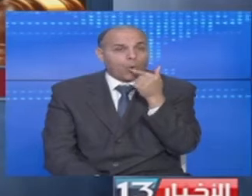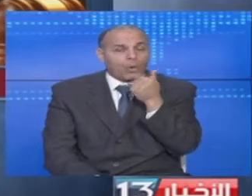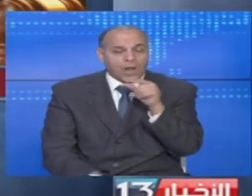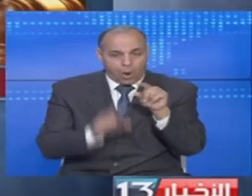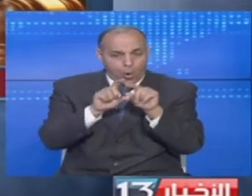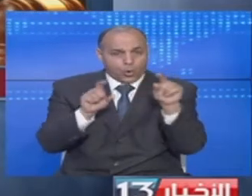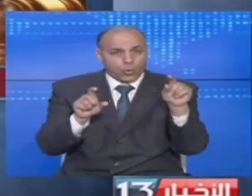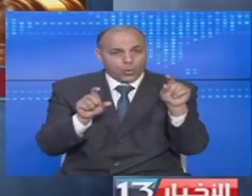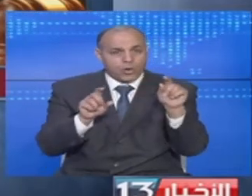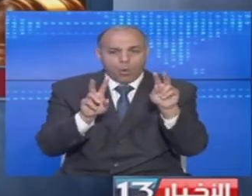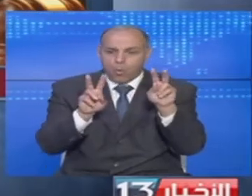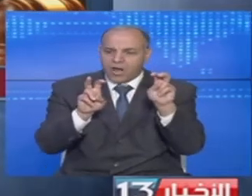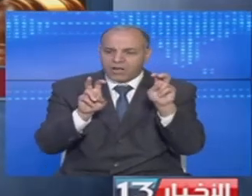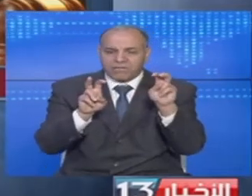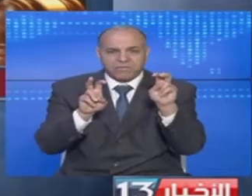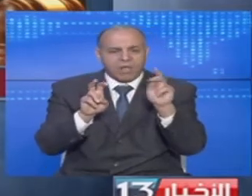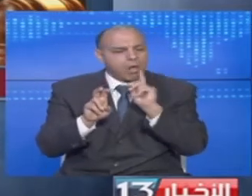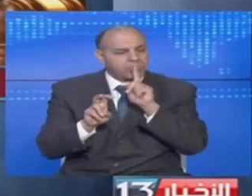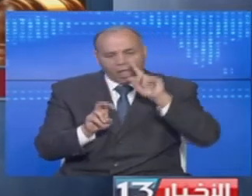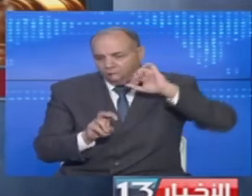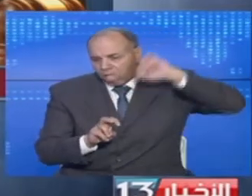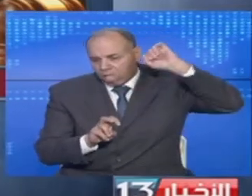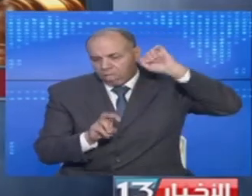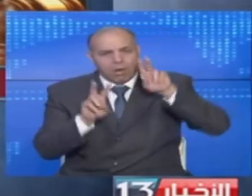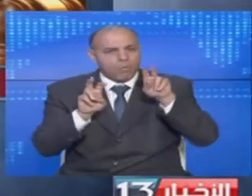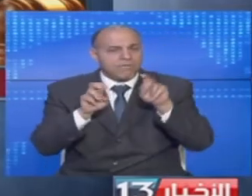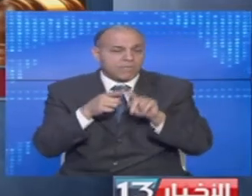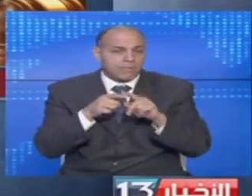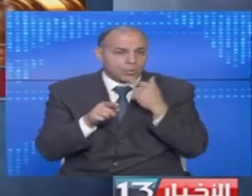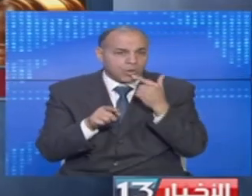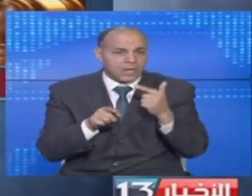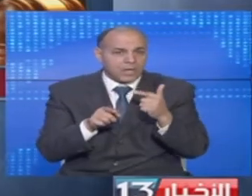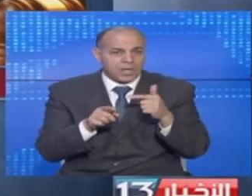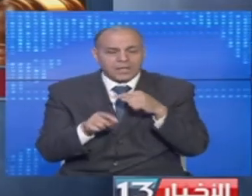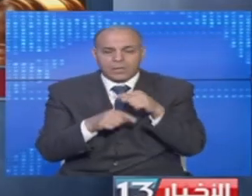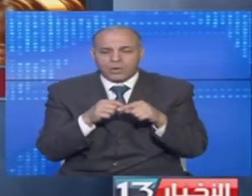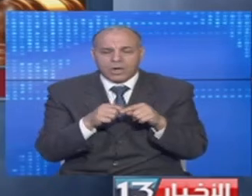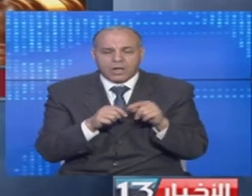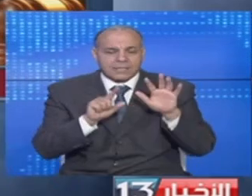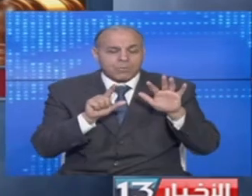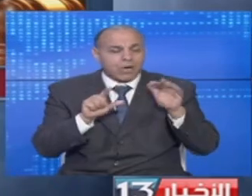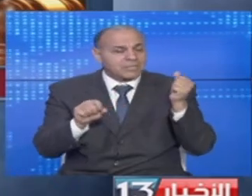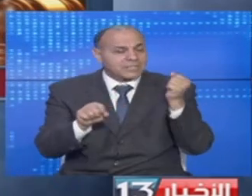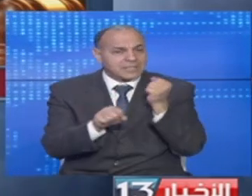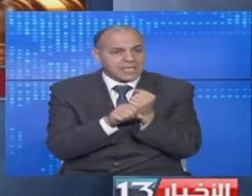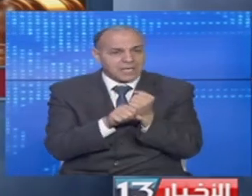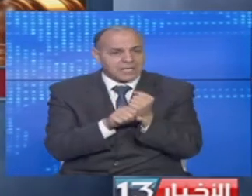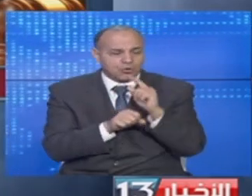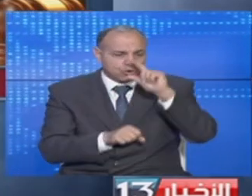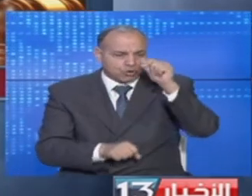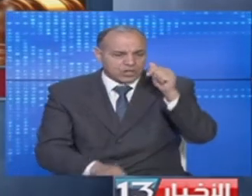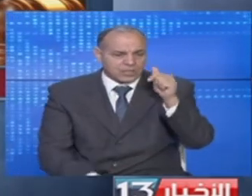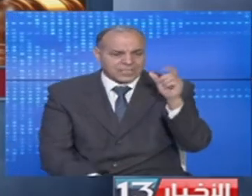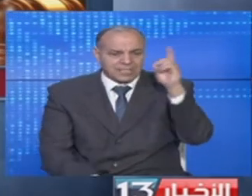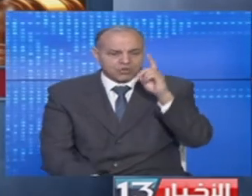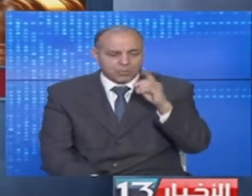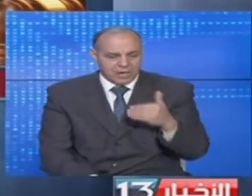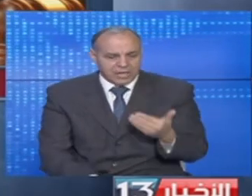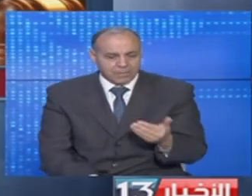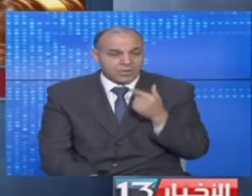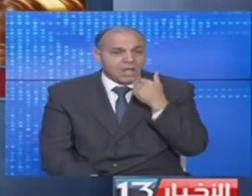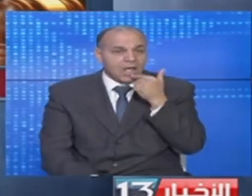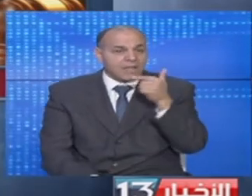تحت عنوان وقف عالمي لتنفيذ عقوبة الإعدام خلال دورته 75 يوم 16 من ديسمبر